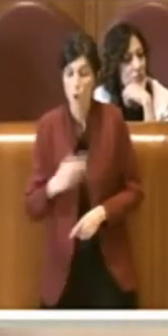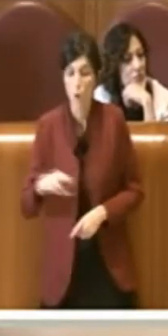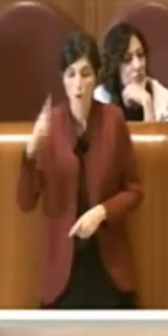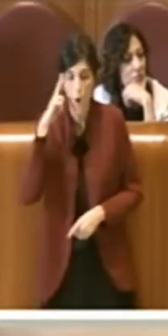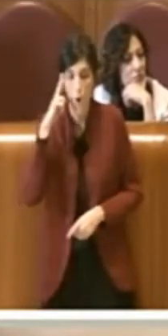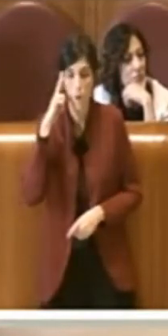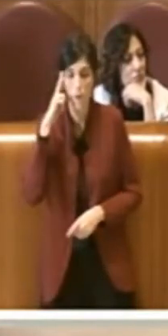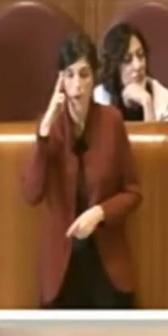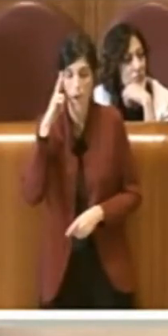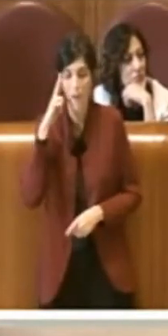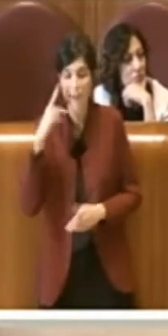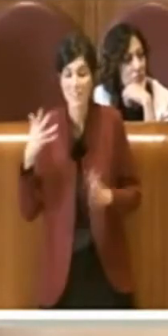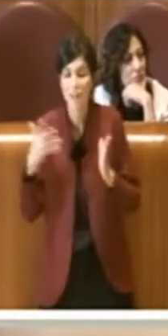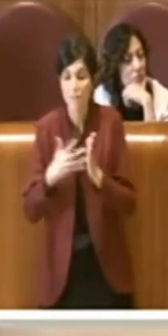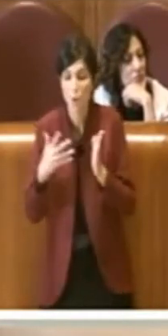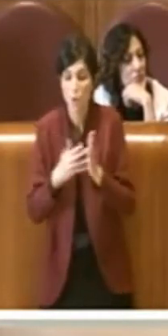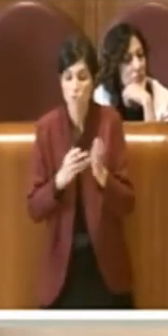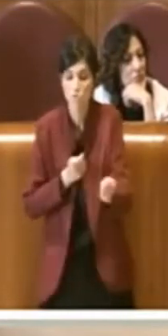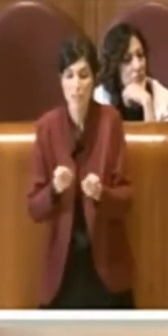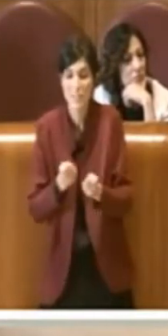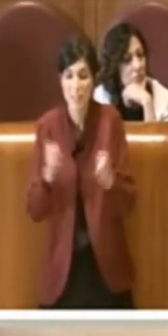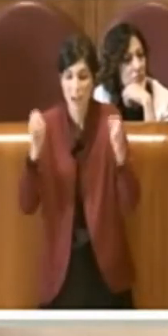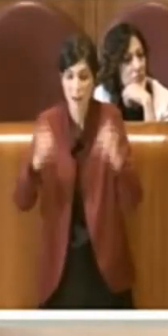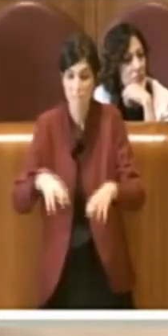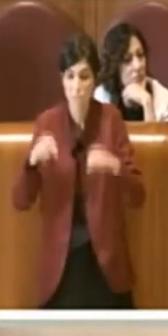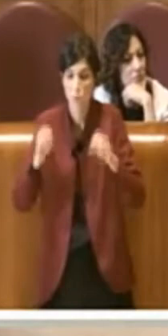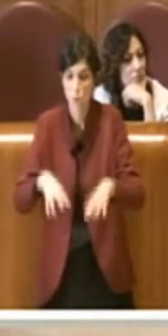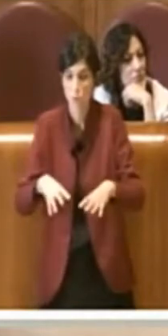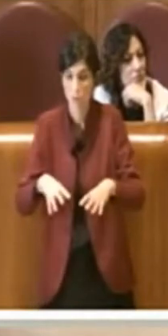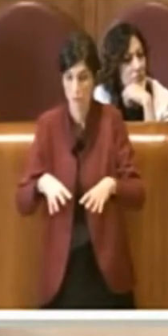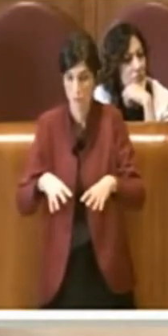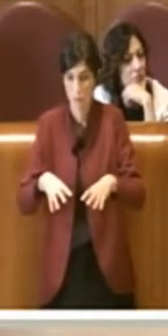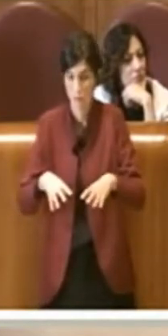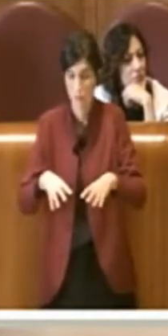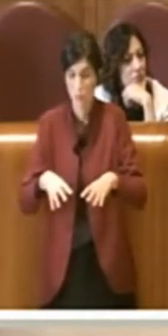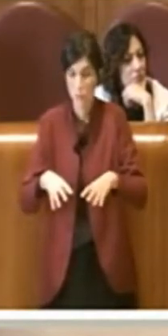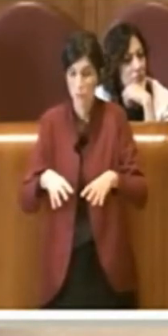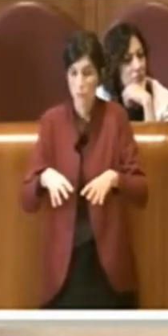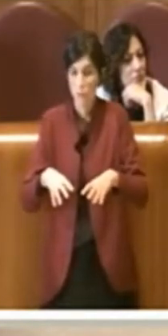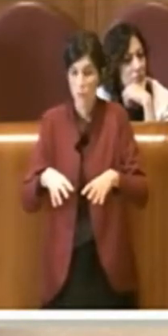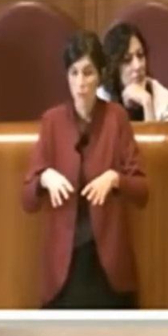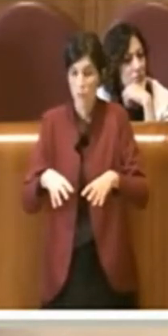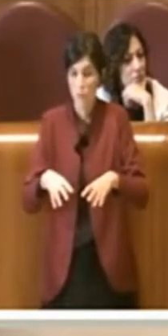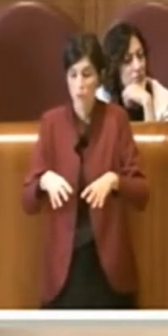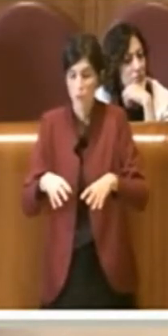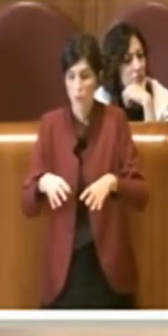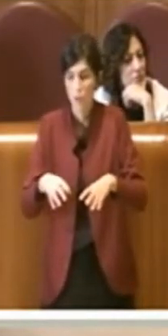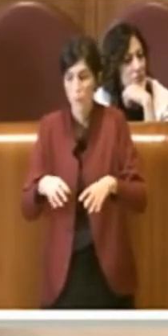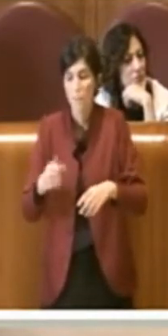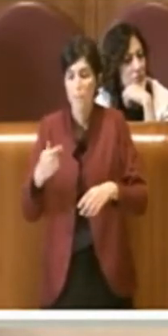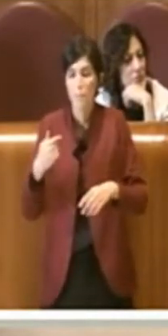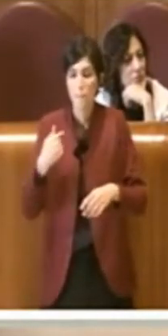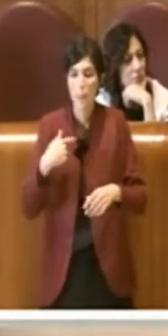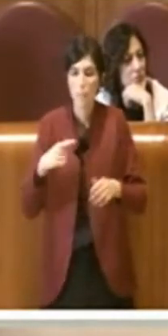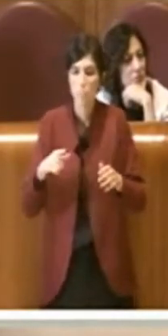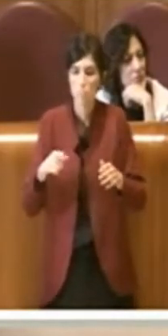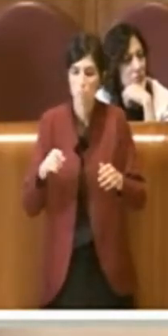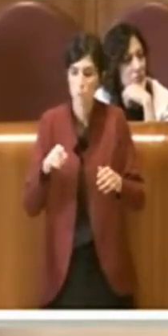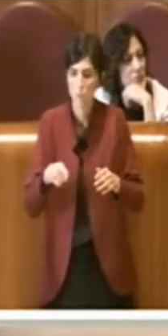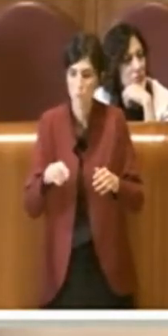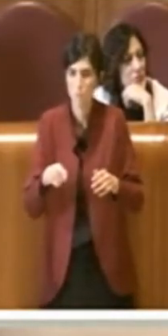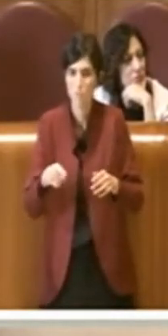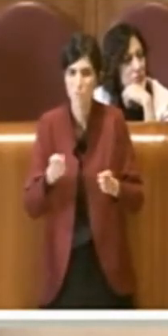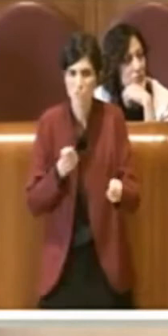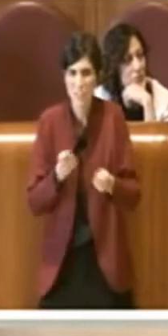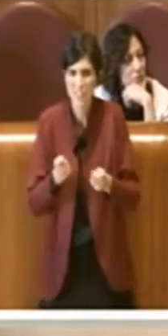difficoltà che c'è nella gestione dei rifiuti e tutto il sistema illegale che